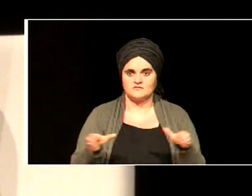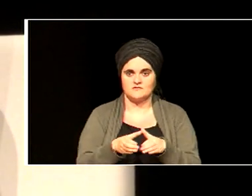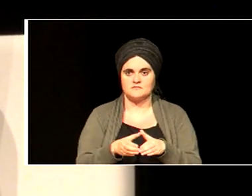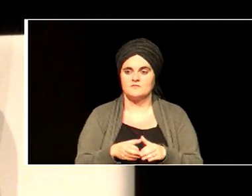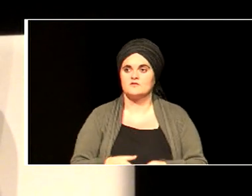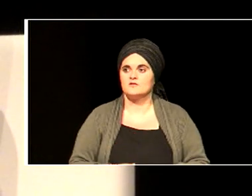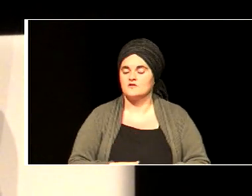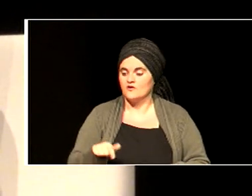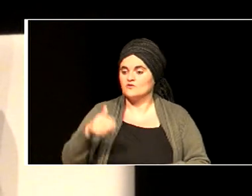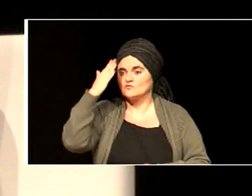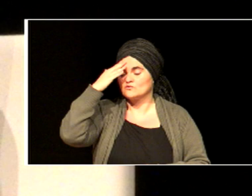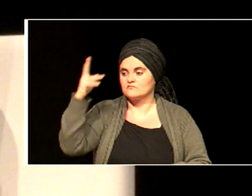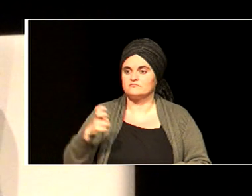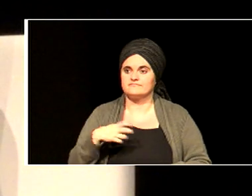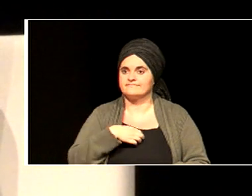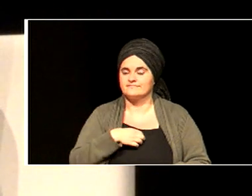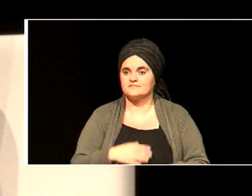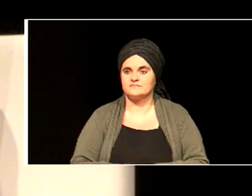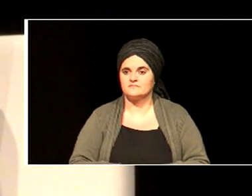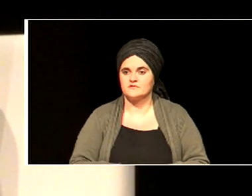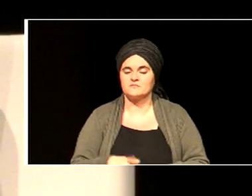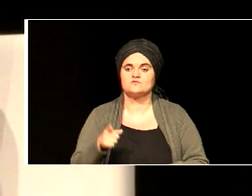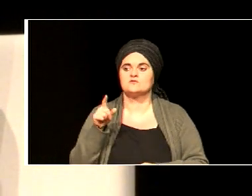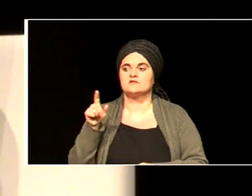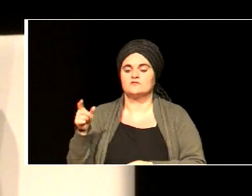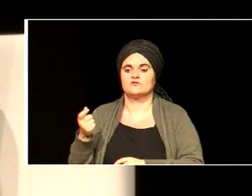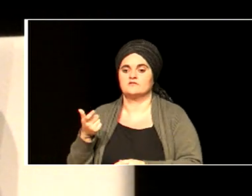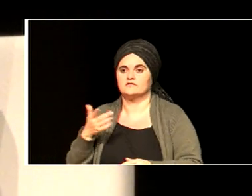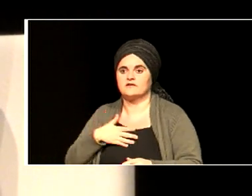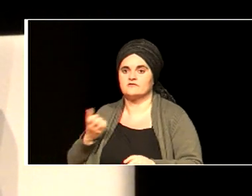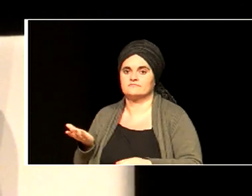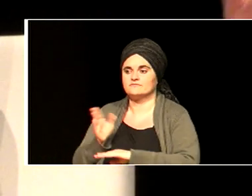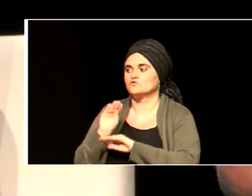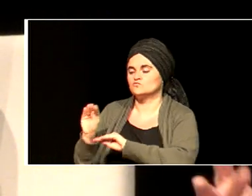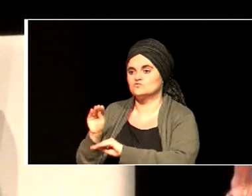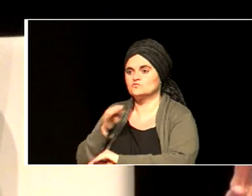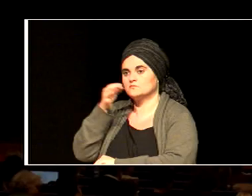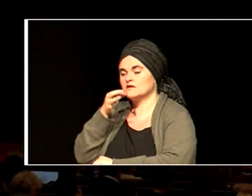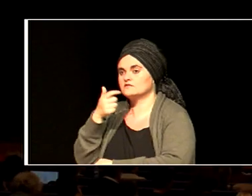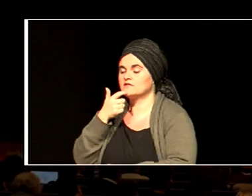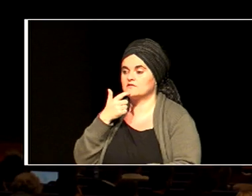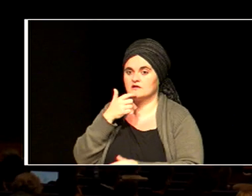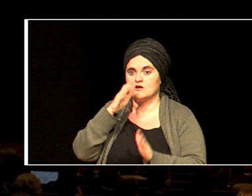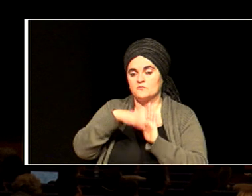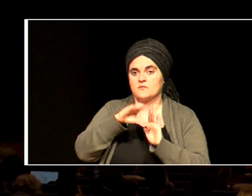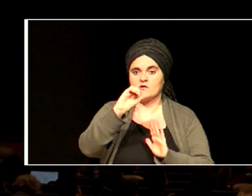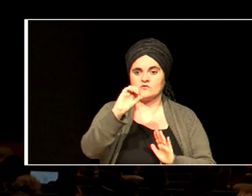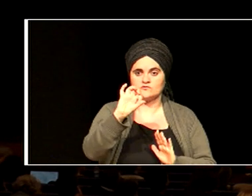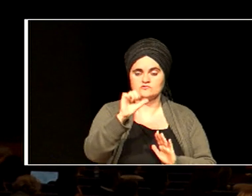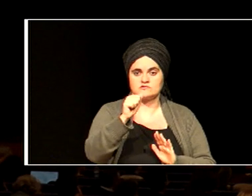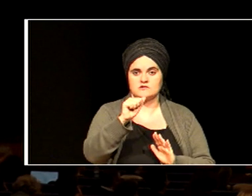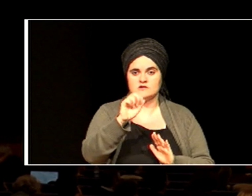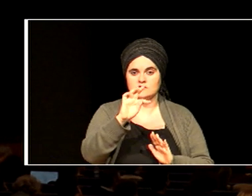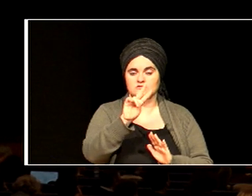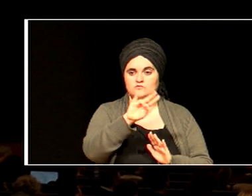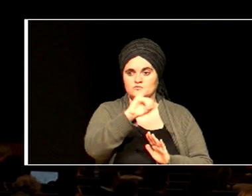Tutoriak aurrez datorri, baina tutorian hitz batzuk ere ekarri nahi ditut, eta berak esaten du, Osatuz programari esker, familia asko gerturatu